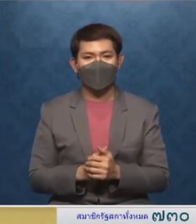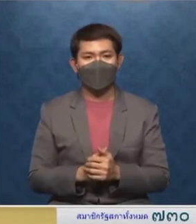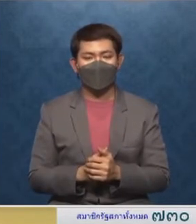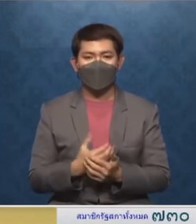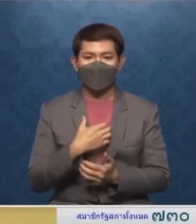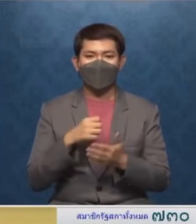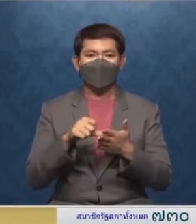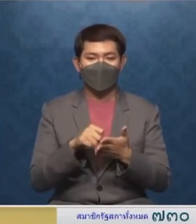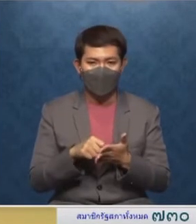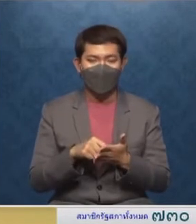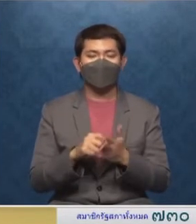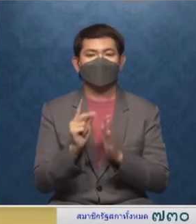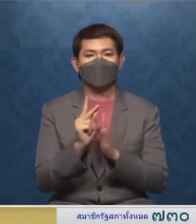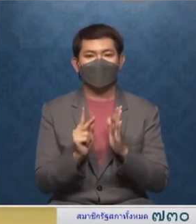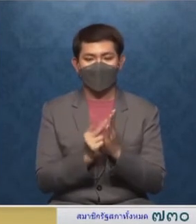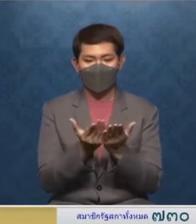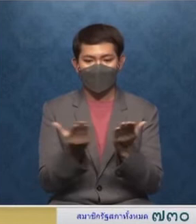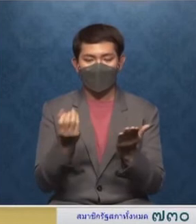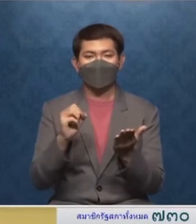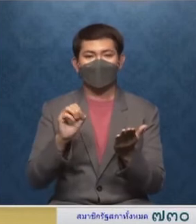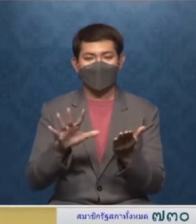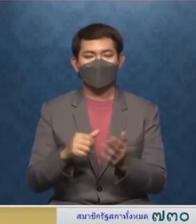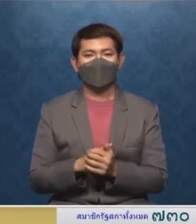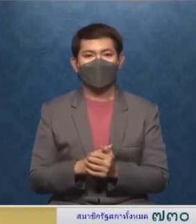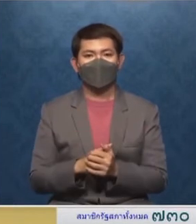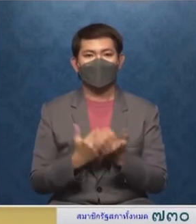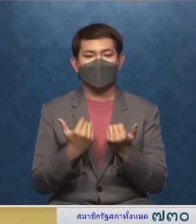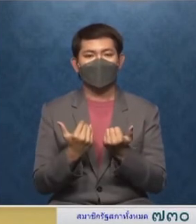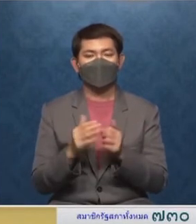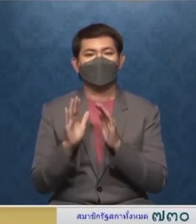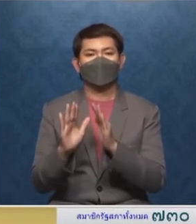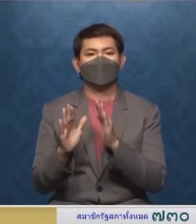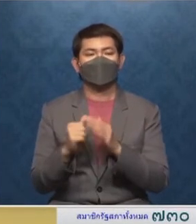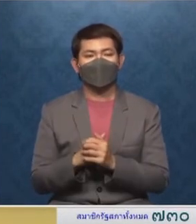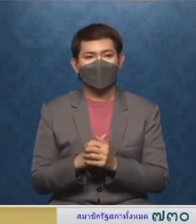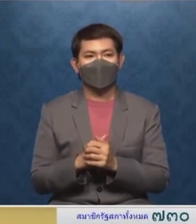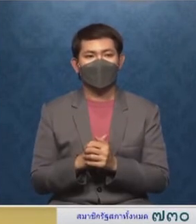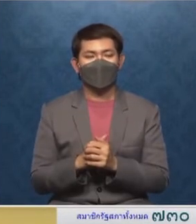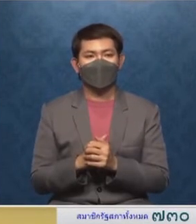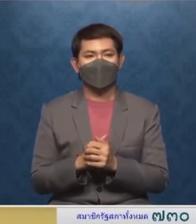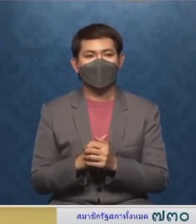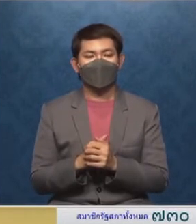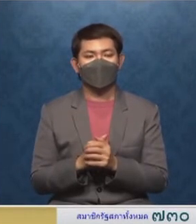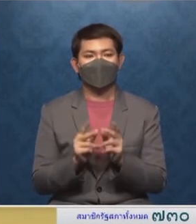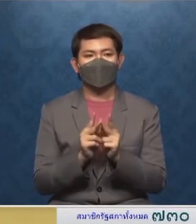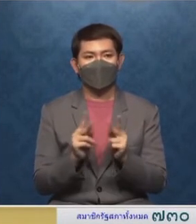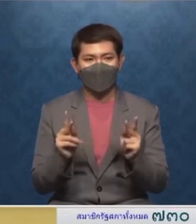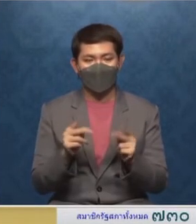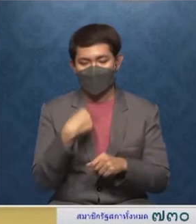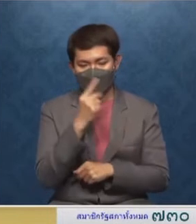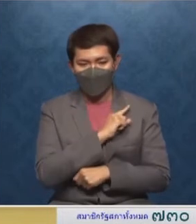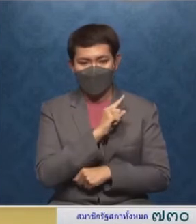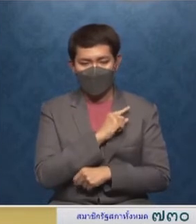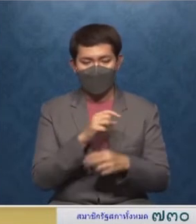ต้องการแก้ไขกฎหมายถึง15ฉบับด้วยกันก็อยากจะฝากถึงคณะกรรมการหรือผู้ที่เกี่ยวข้อง